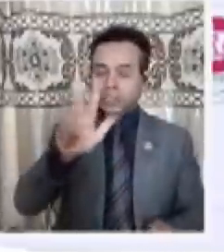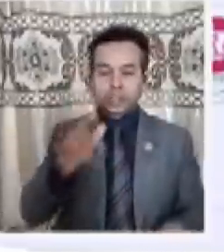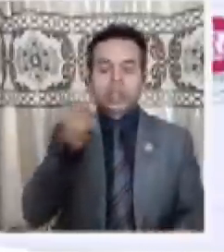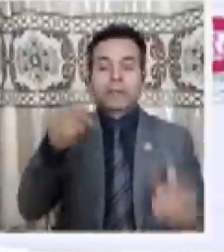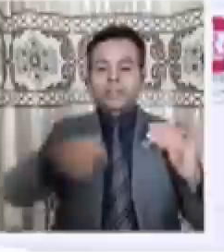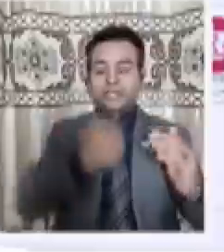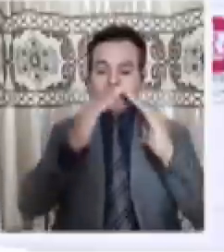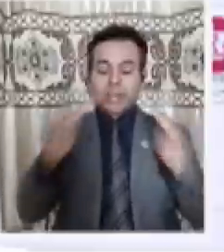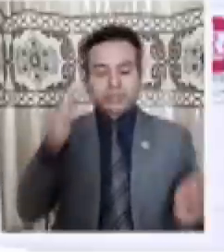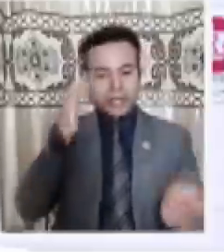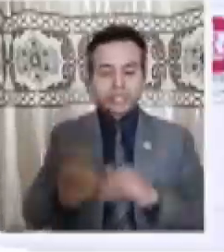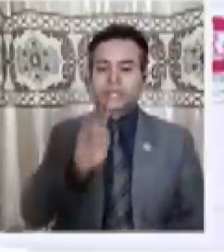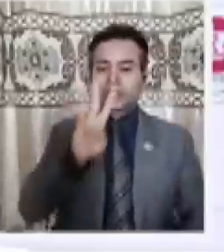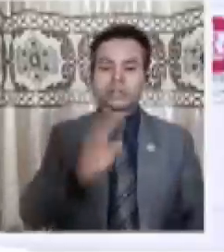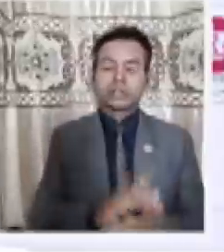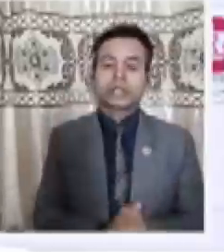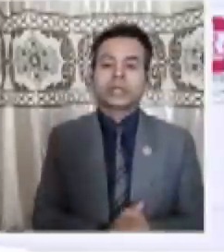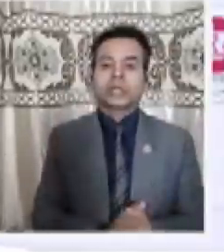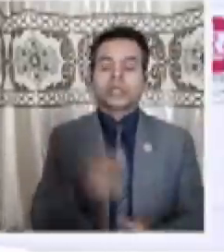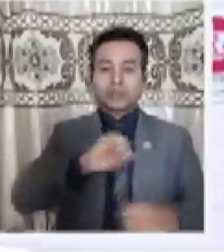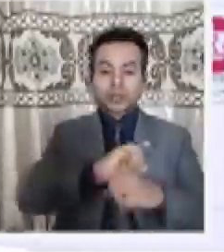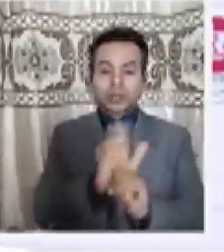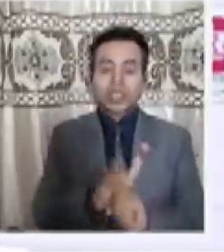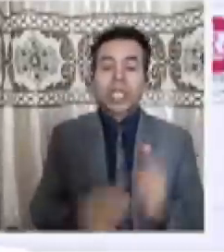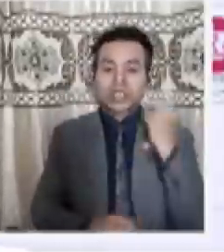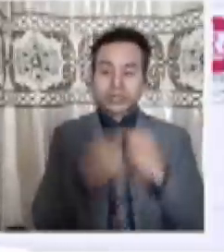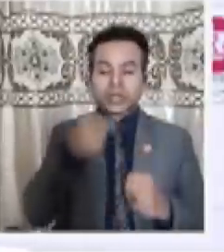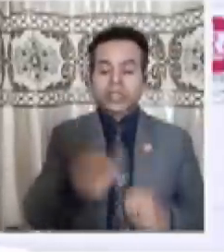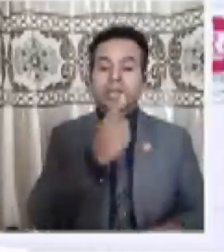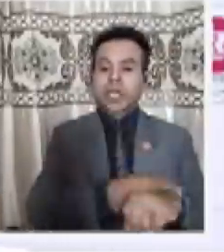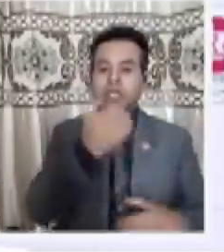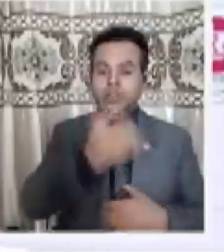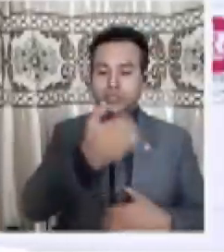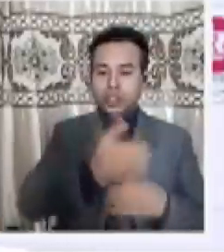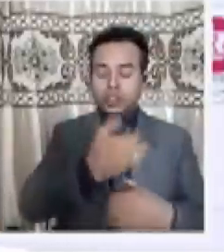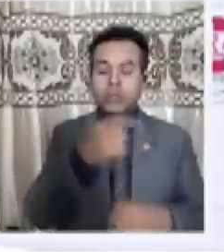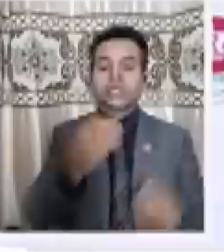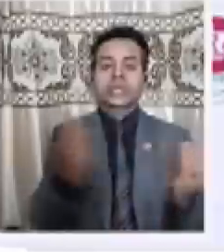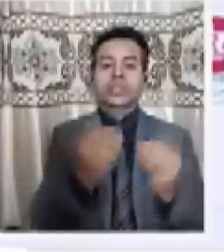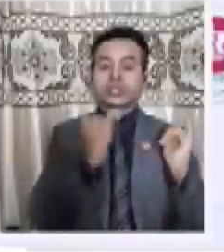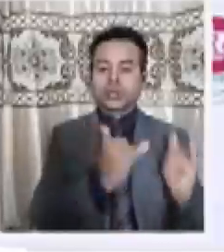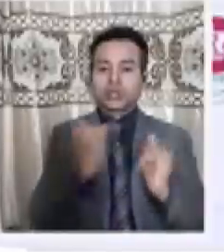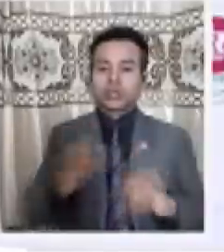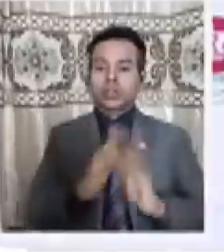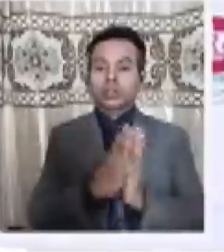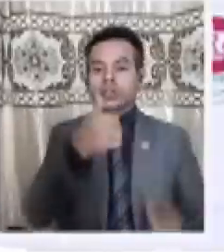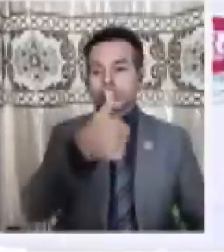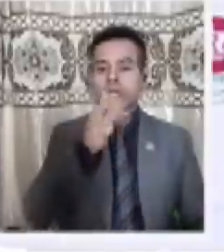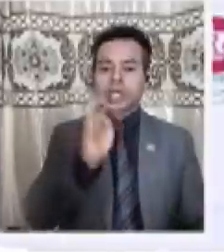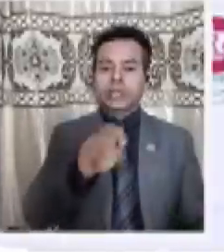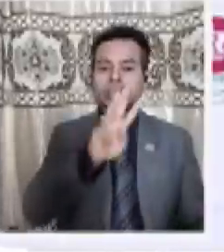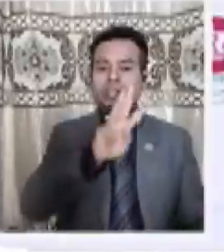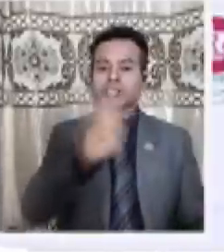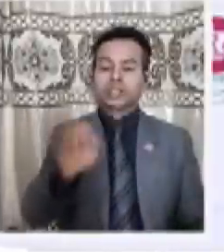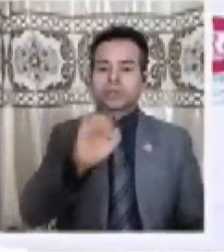কোভিড ডেডিকেটেড হাসপাতালের তথ্য, ঢাকা মহানগরীতে সাধারণ শয্যা সংখ্যা 6,305টি,